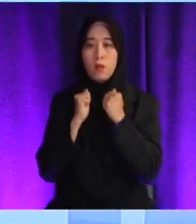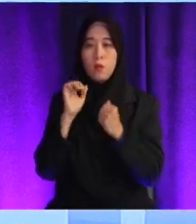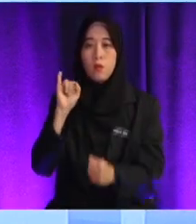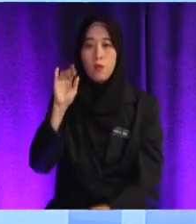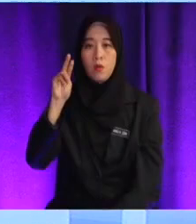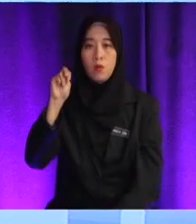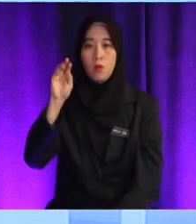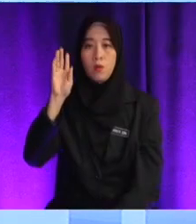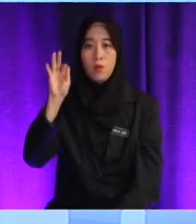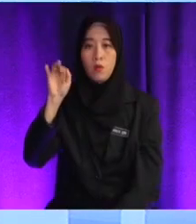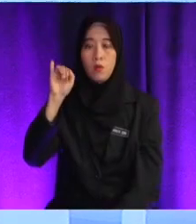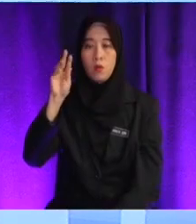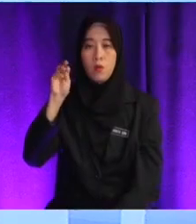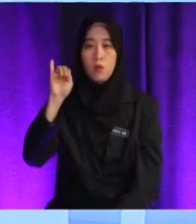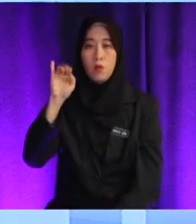cikgu. Betul.